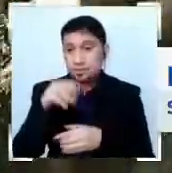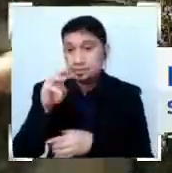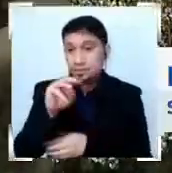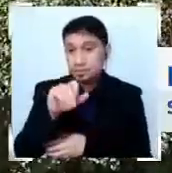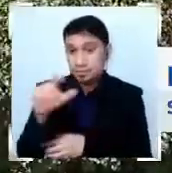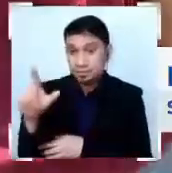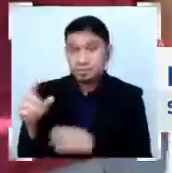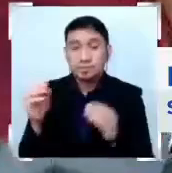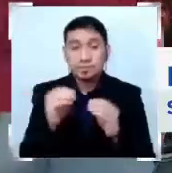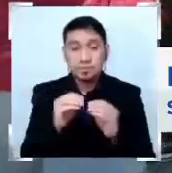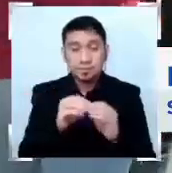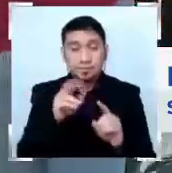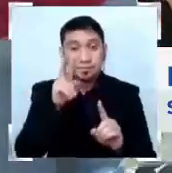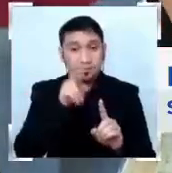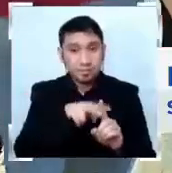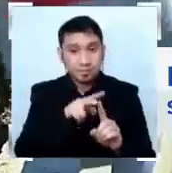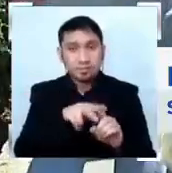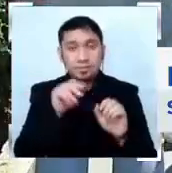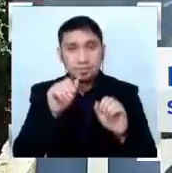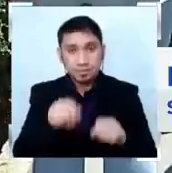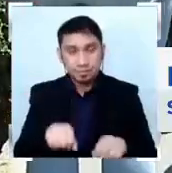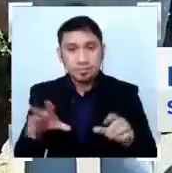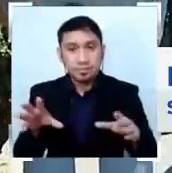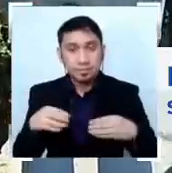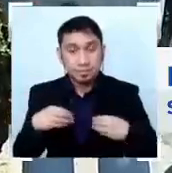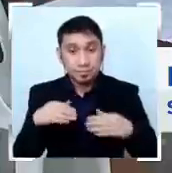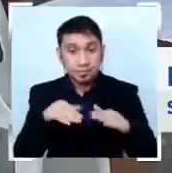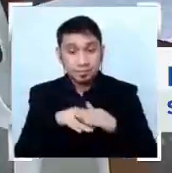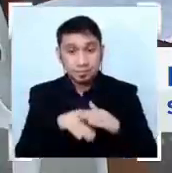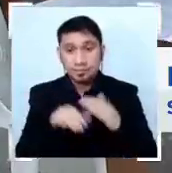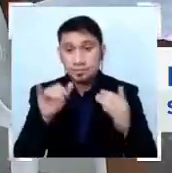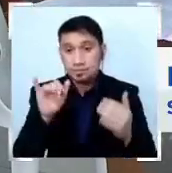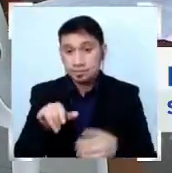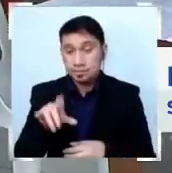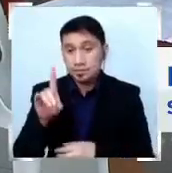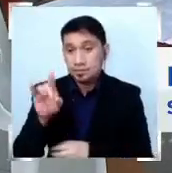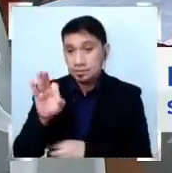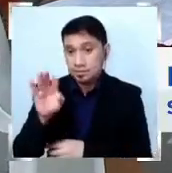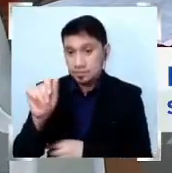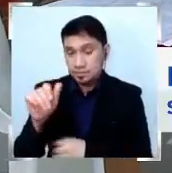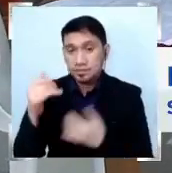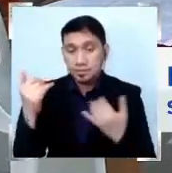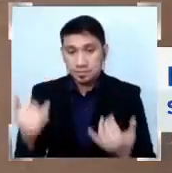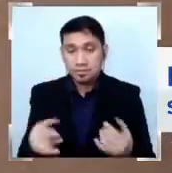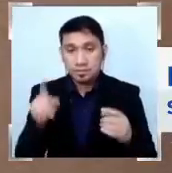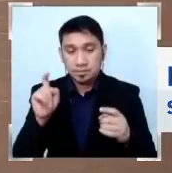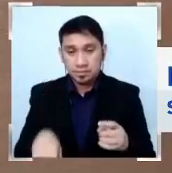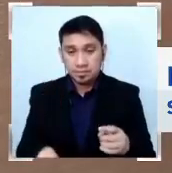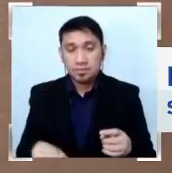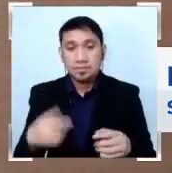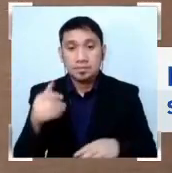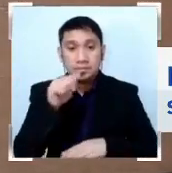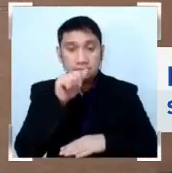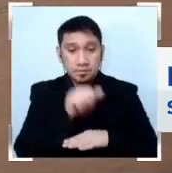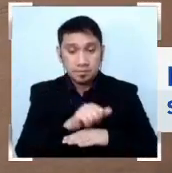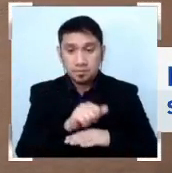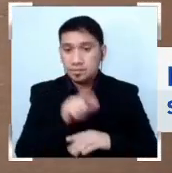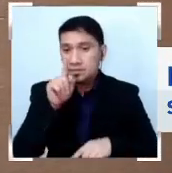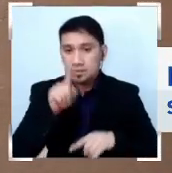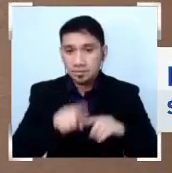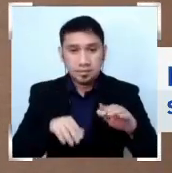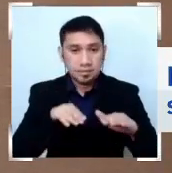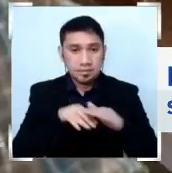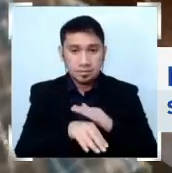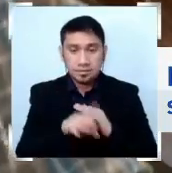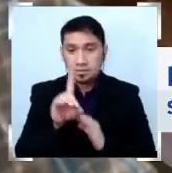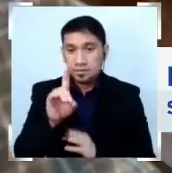aplikanteng ma-accommodate. Pero paalala ng DFA, kailangan pa rin magpa-appointment ang mga aplikante. Hindi muna pwede ang mga walk-in sa mga tanggapan ng DFA